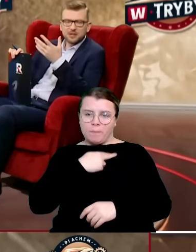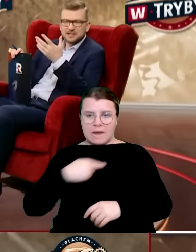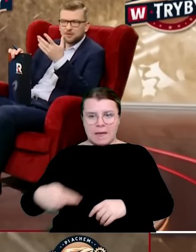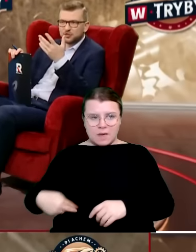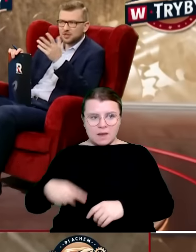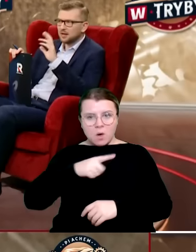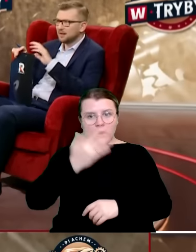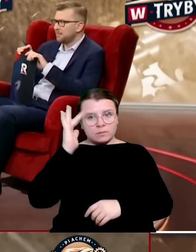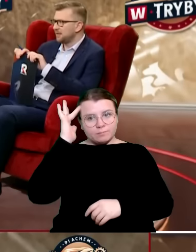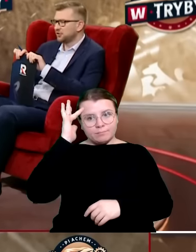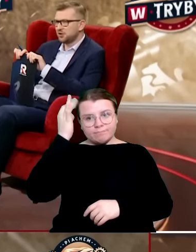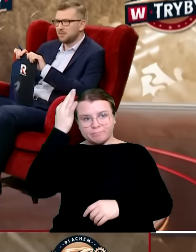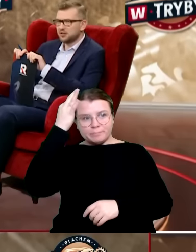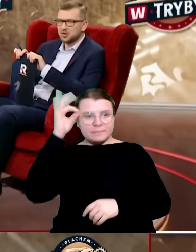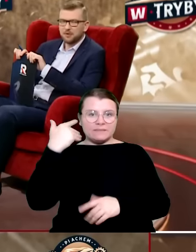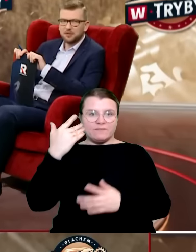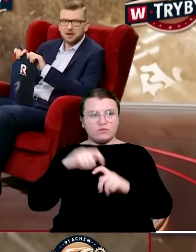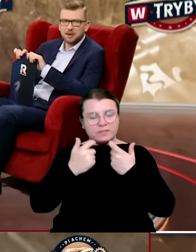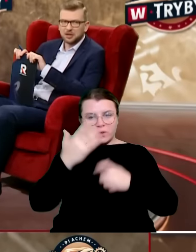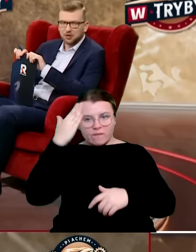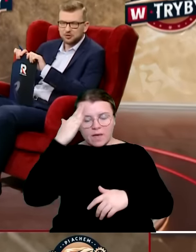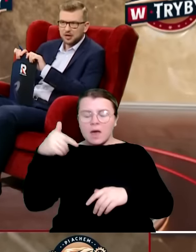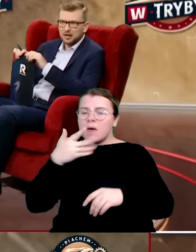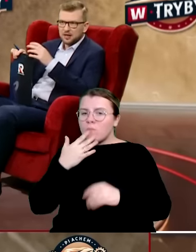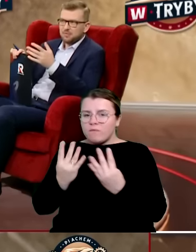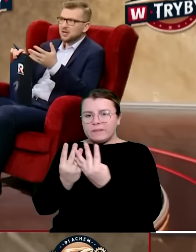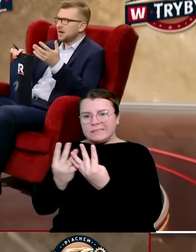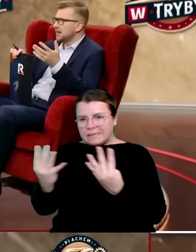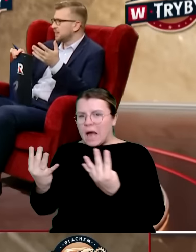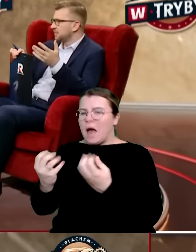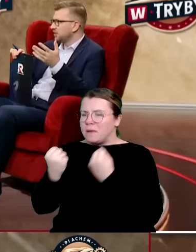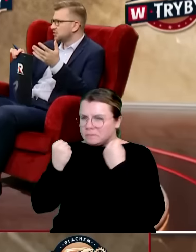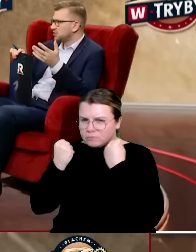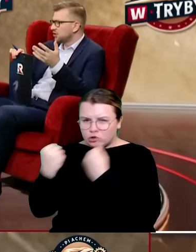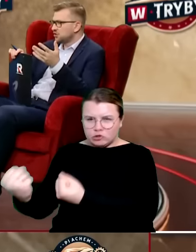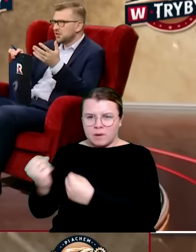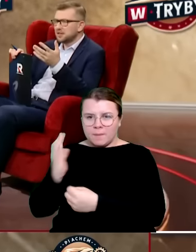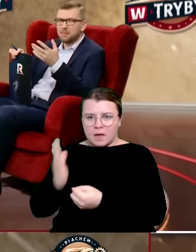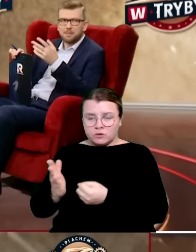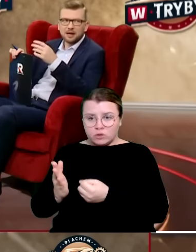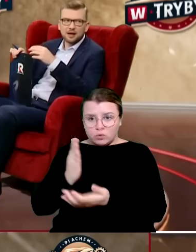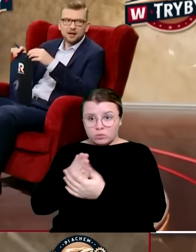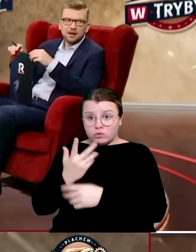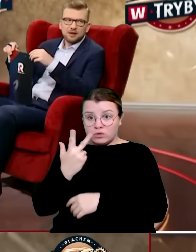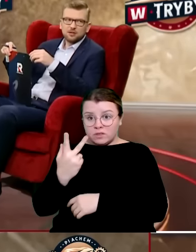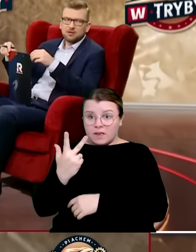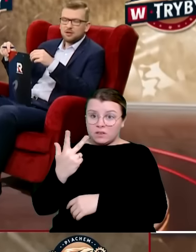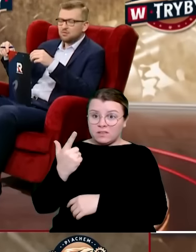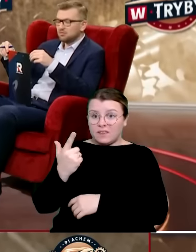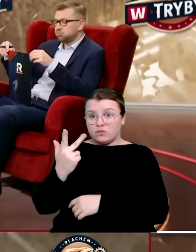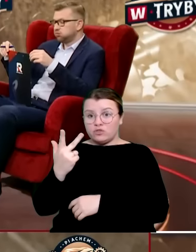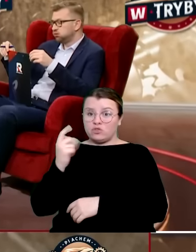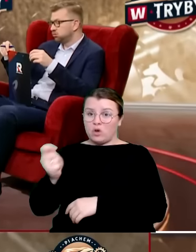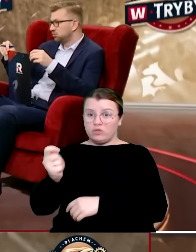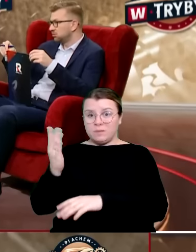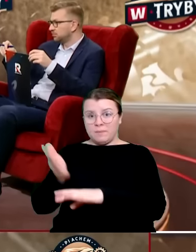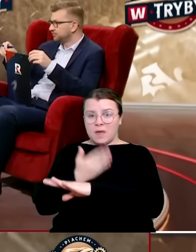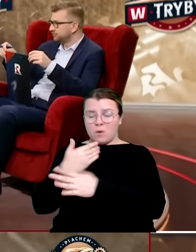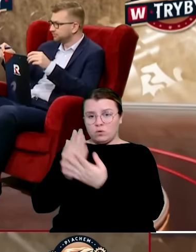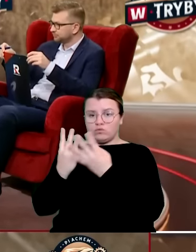najlepsze informacje, mówi, że tama wytrzyma, że nie powinna pęknąć. Mija ile tam, 2 czy 3 godziny i tama pęka. No to ja... Słuchajcie,